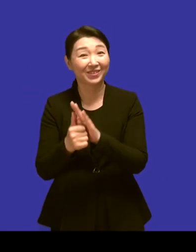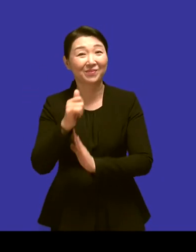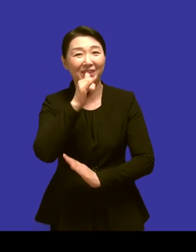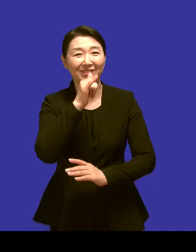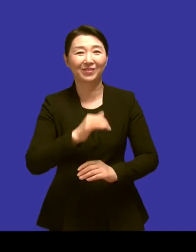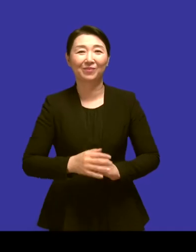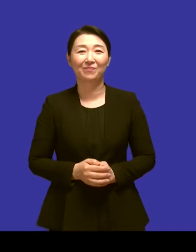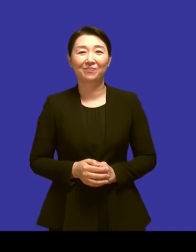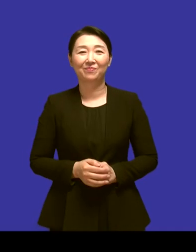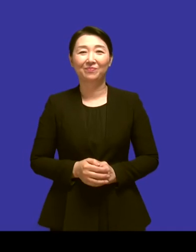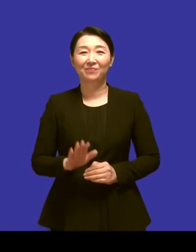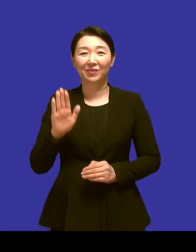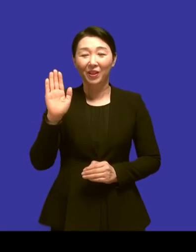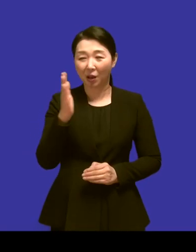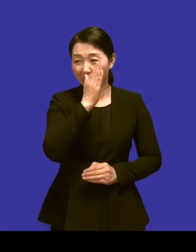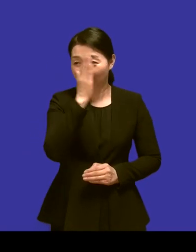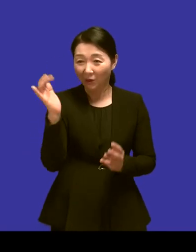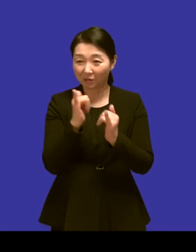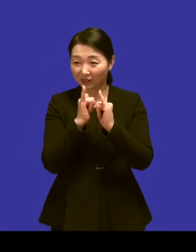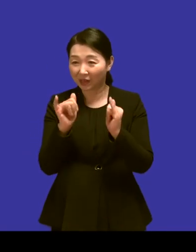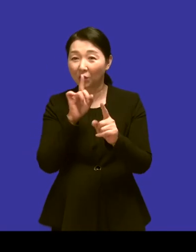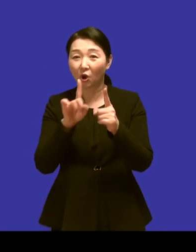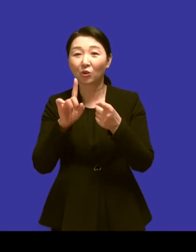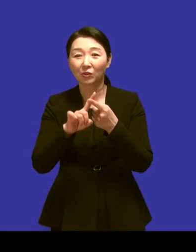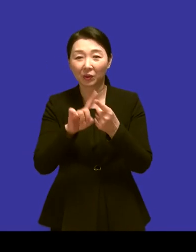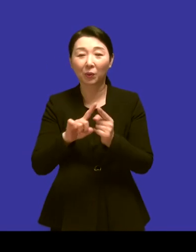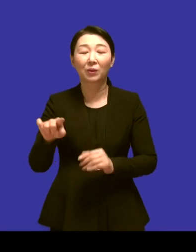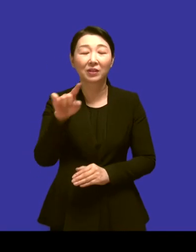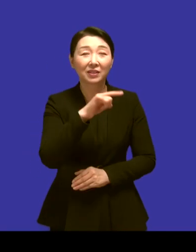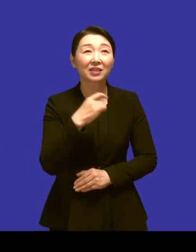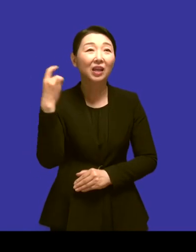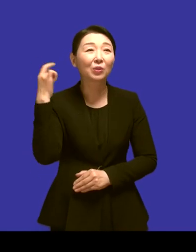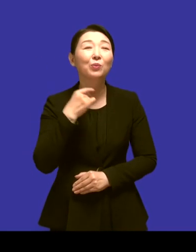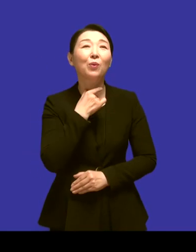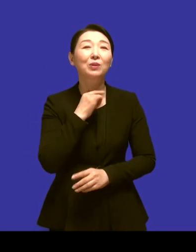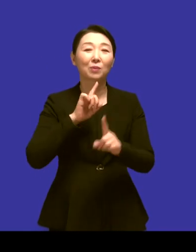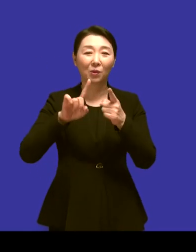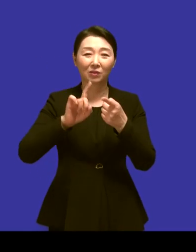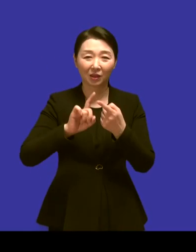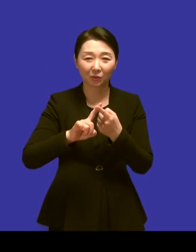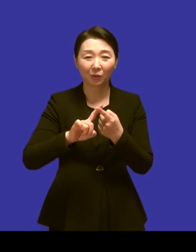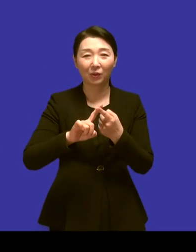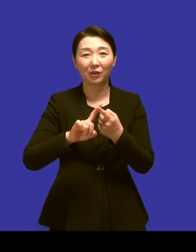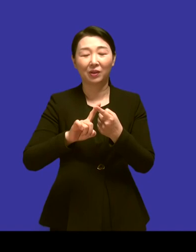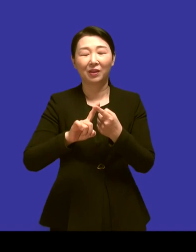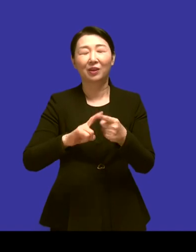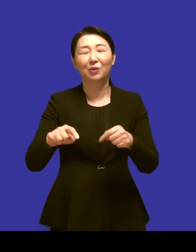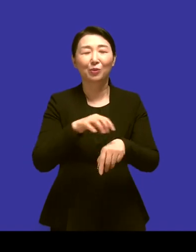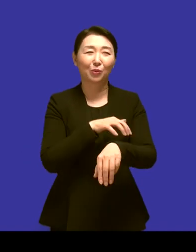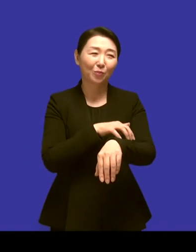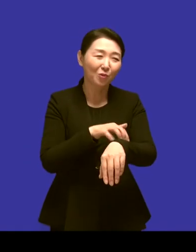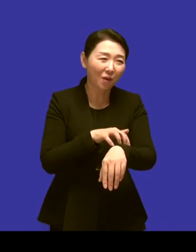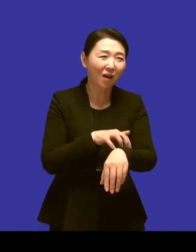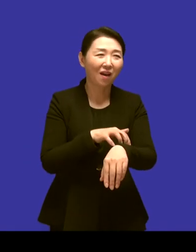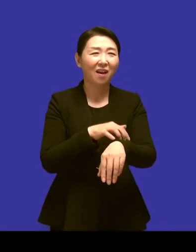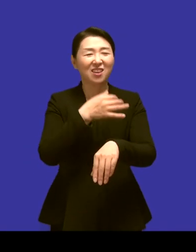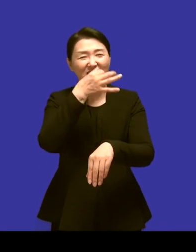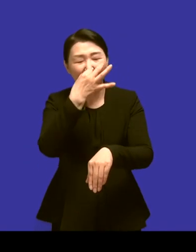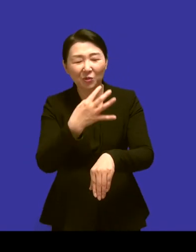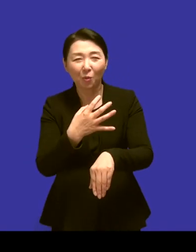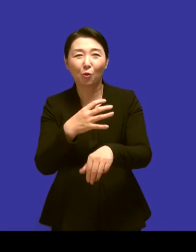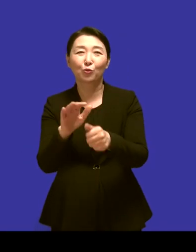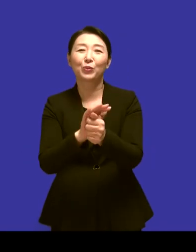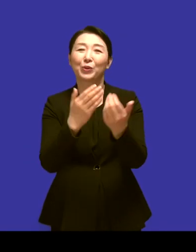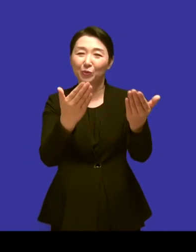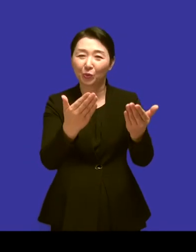들었거든요. 네. 앞으로 젊은이들의 언어로 네. 그들이 듣고 싶은 메시지 네. 또 그들의 가려운 것을 긁어주고 그들이 이 시 때문에